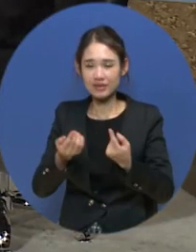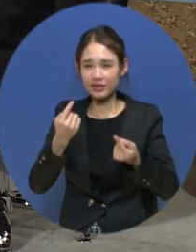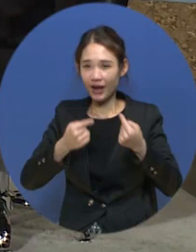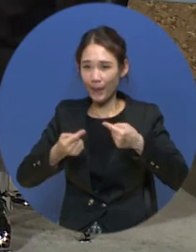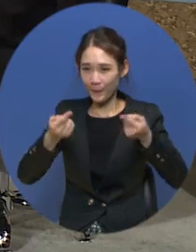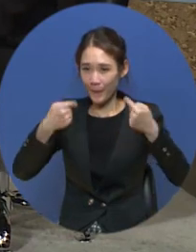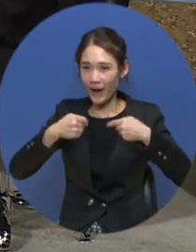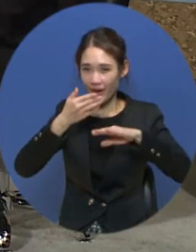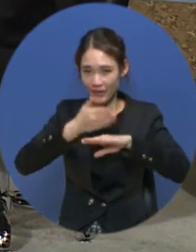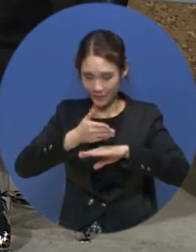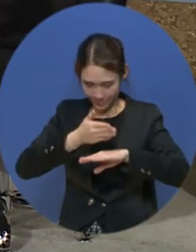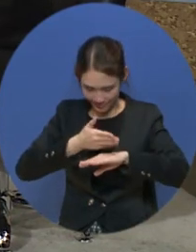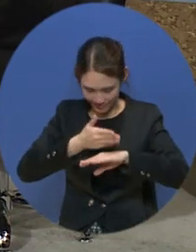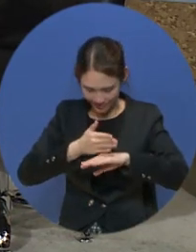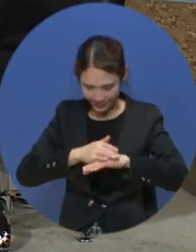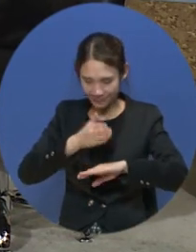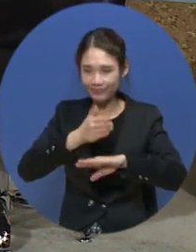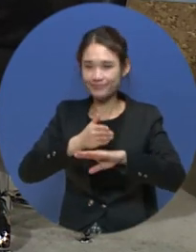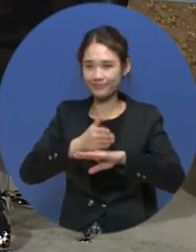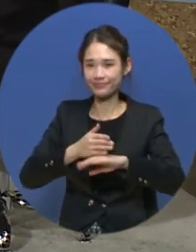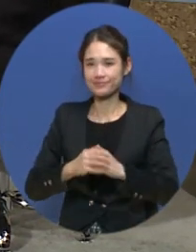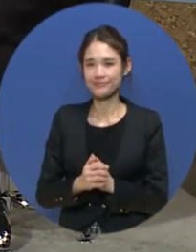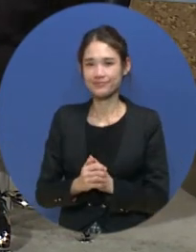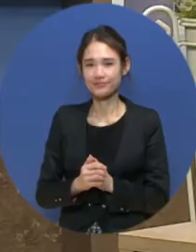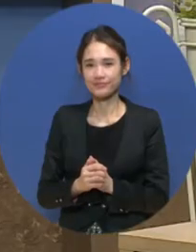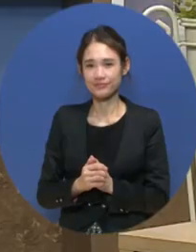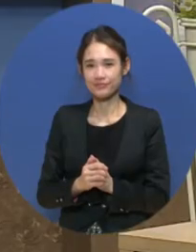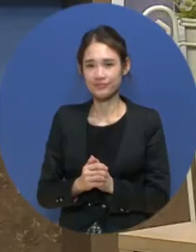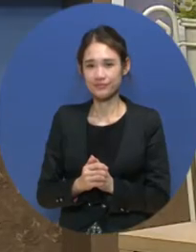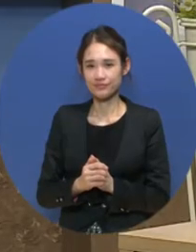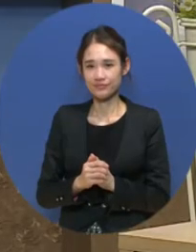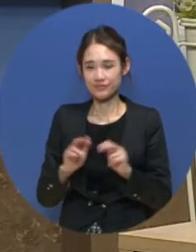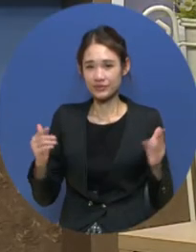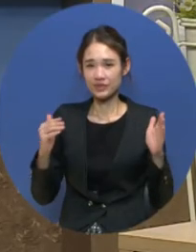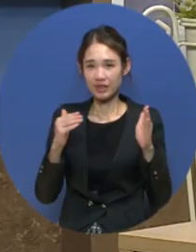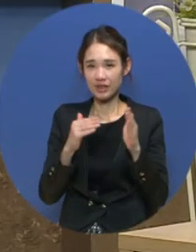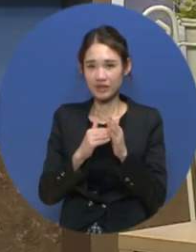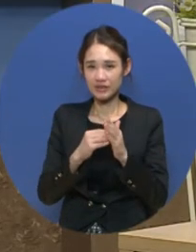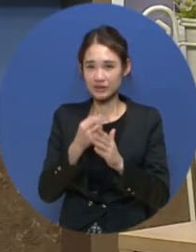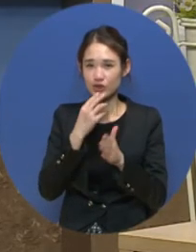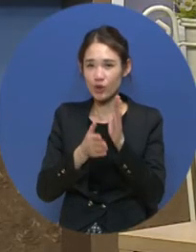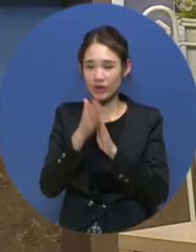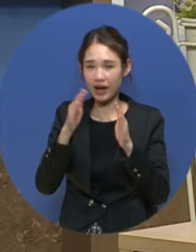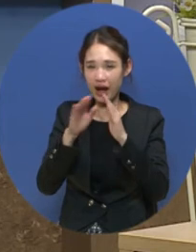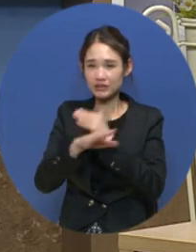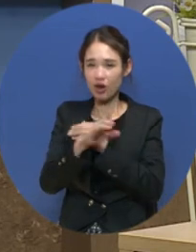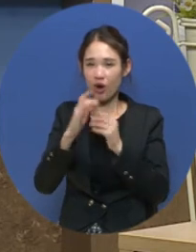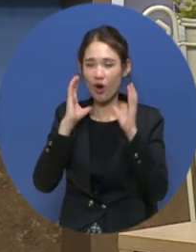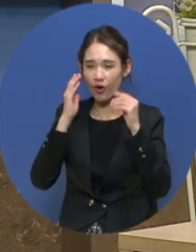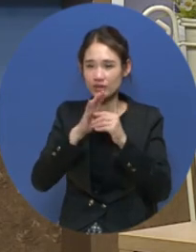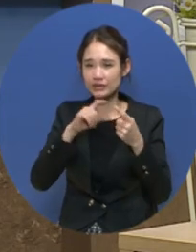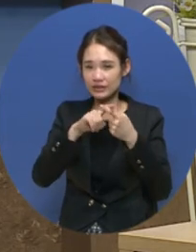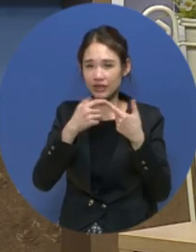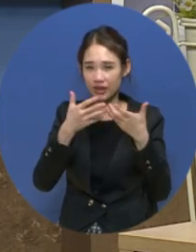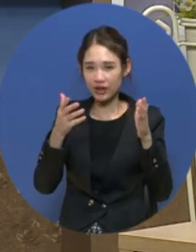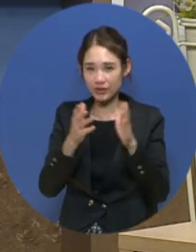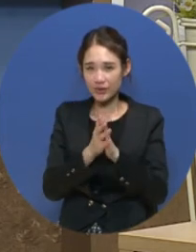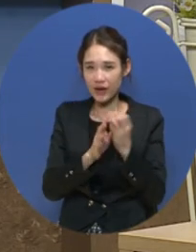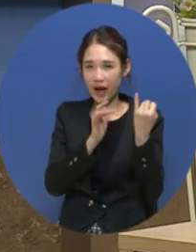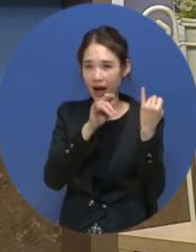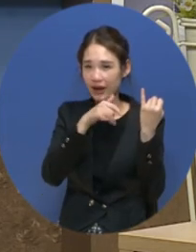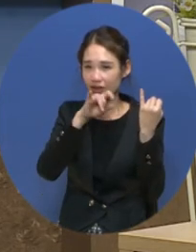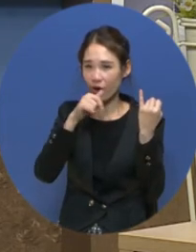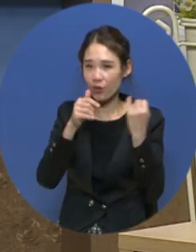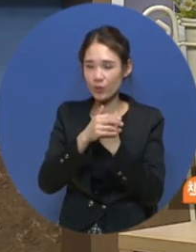나와주셔서 감사합니다. 네, 감사합니다. 고맙습니다. 네, 지금까지 서울시 가정어린이집연합회 한경옥 회장님과